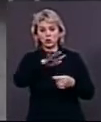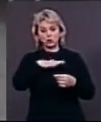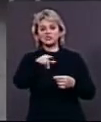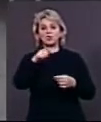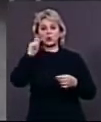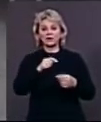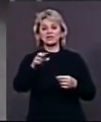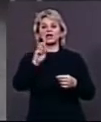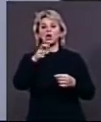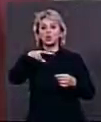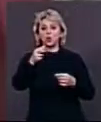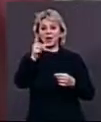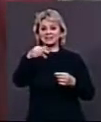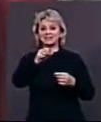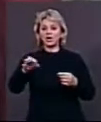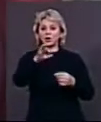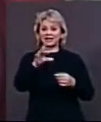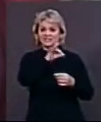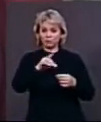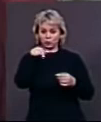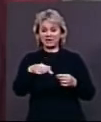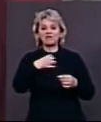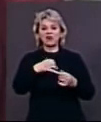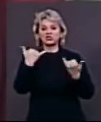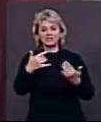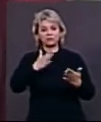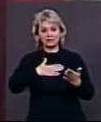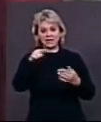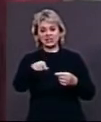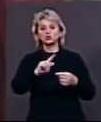Народной Республики. Очень важно для нас сегодня, что